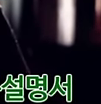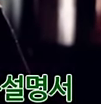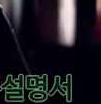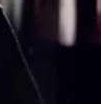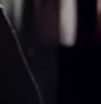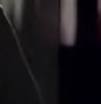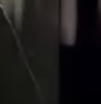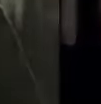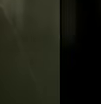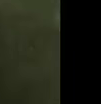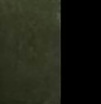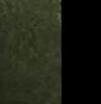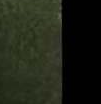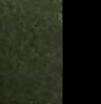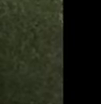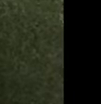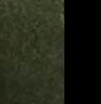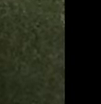있습니다